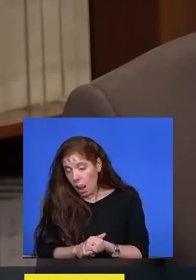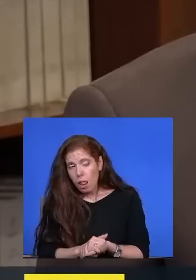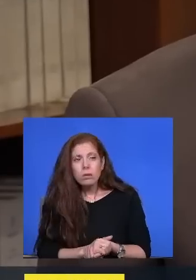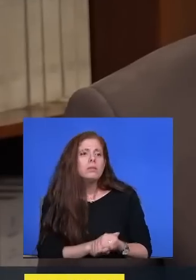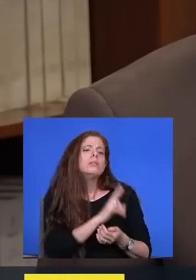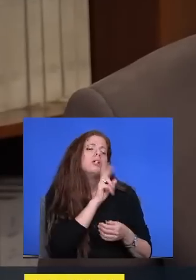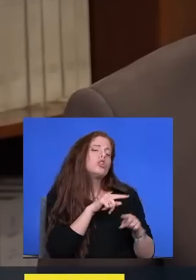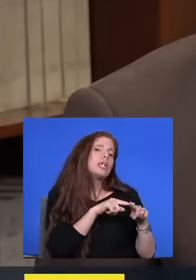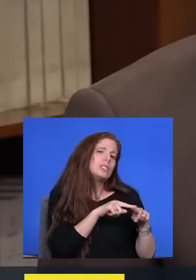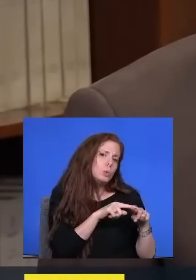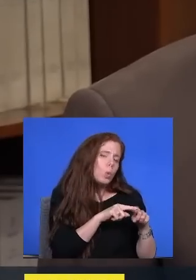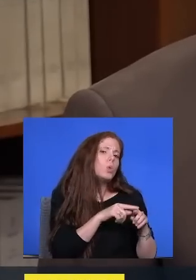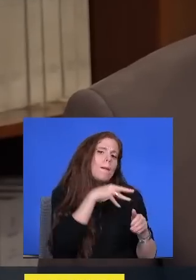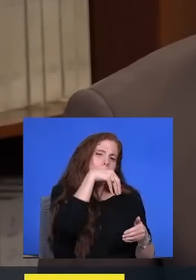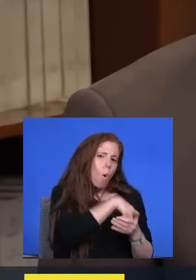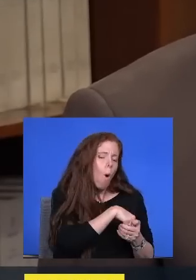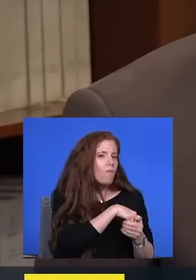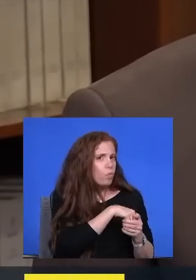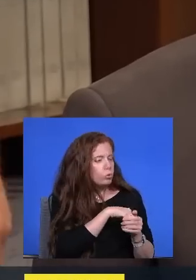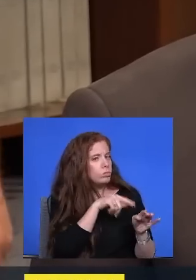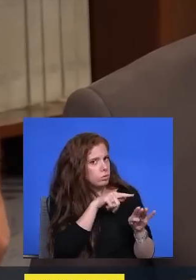מעורבות שהיא די חריגה, כי בסך הכל מדובר